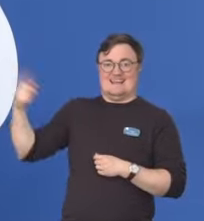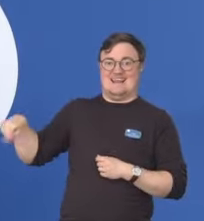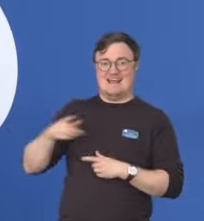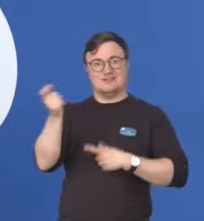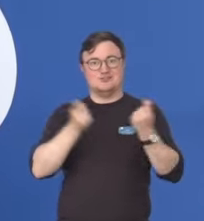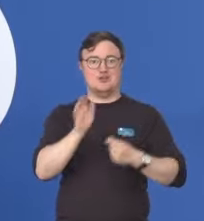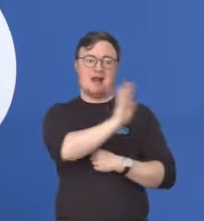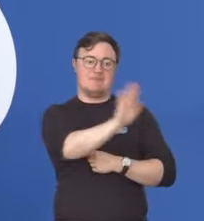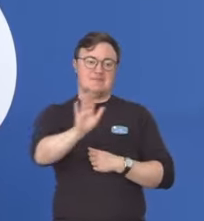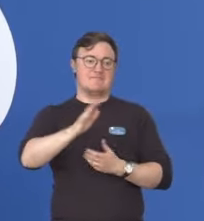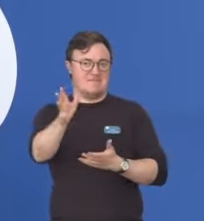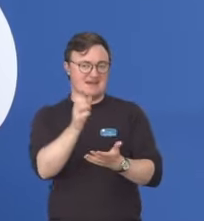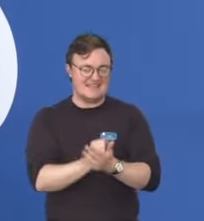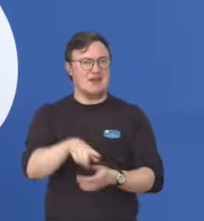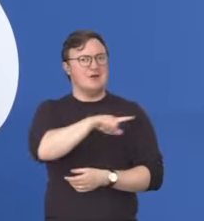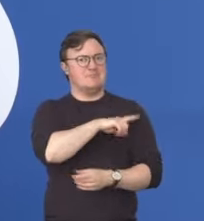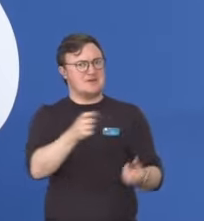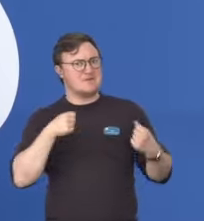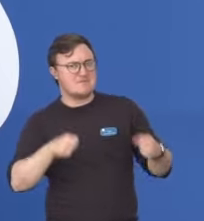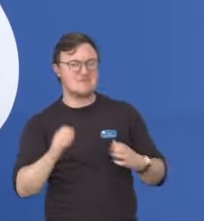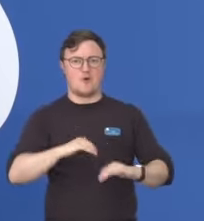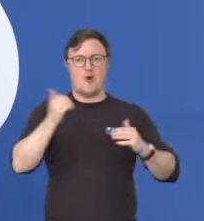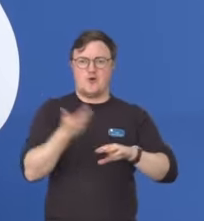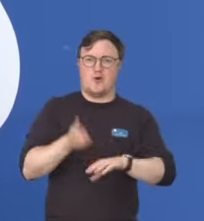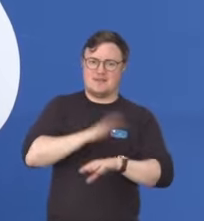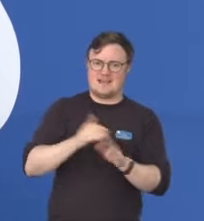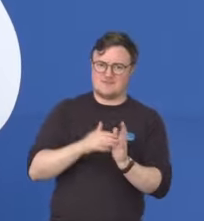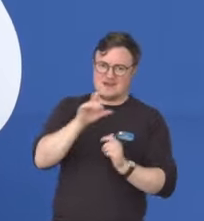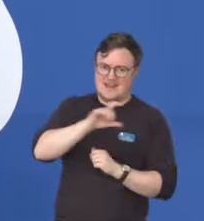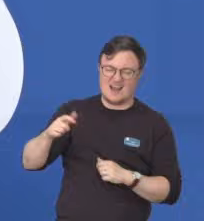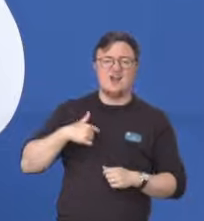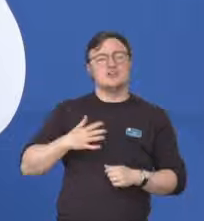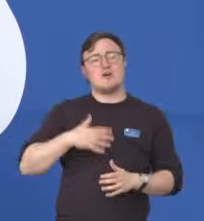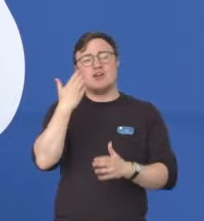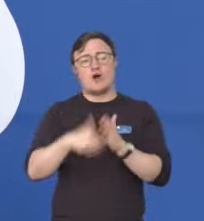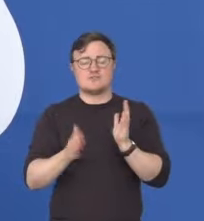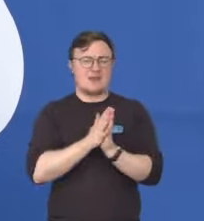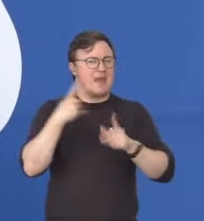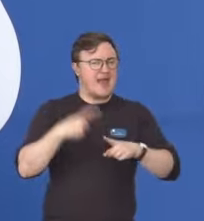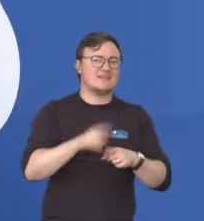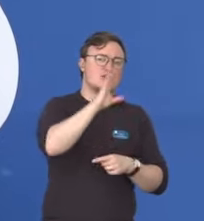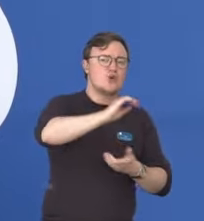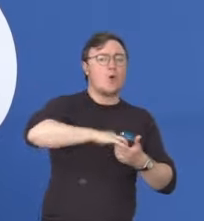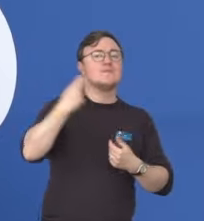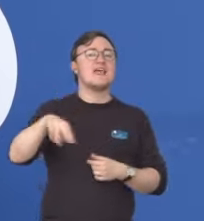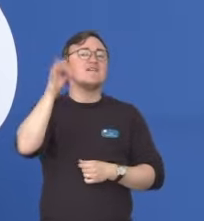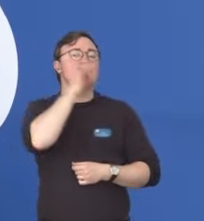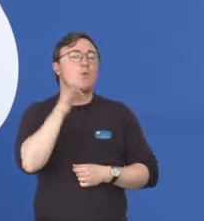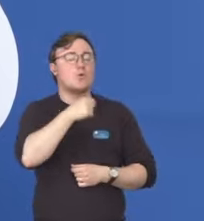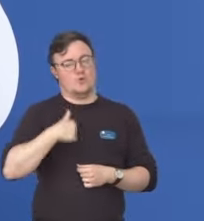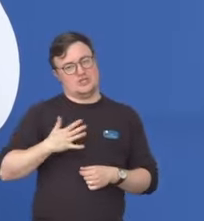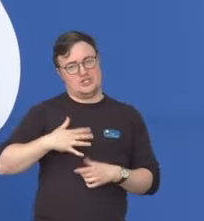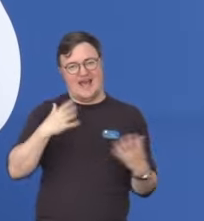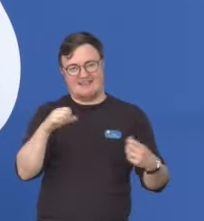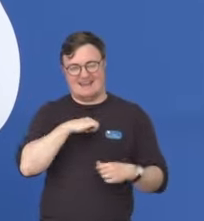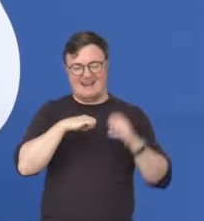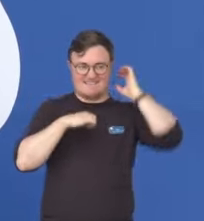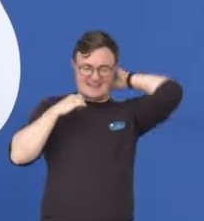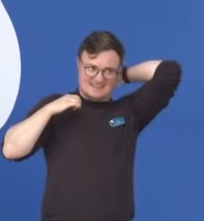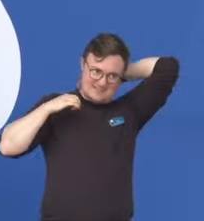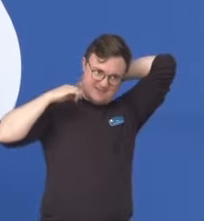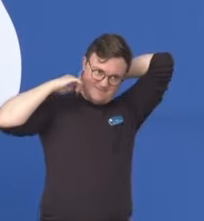och kompetens från alla deltagare här idag. Jag vill avsluta med några enkla ja- och nej-frågor, för det tycker jag är trevligt. Jo,